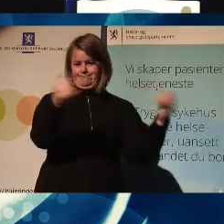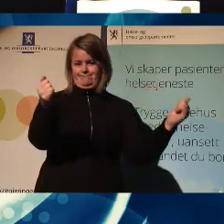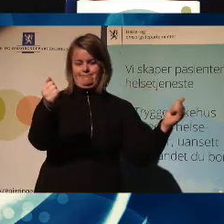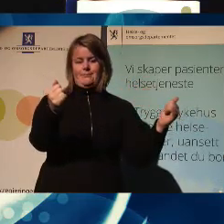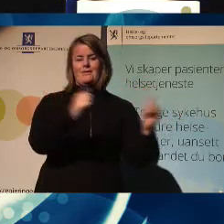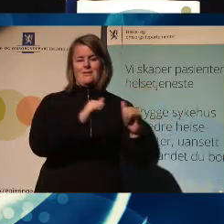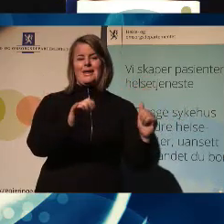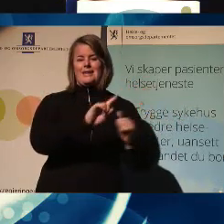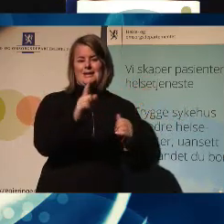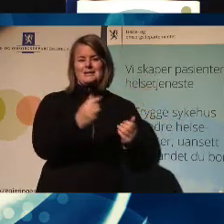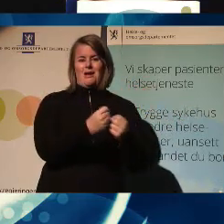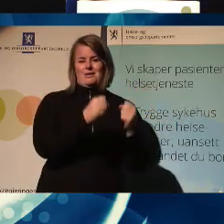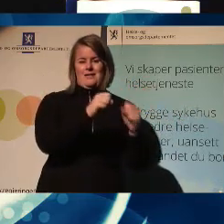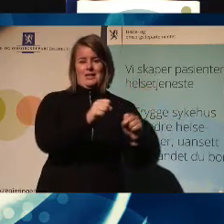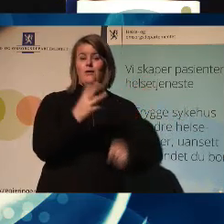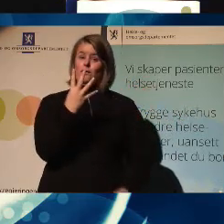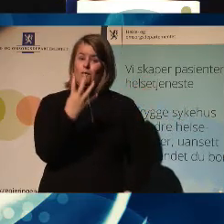tilbyr fritidsaktivitet.